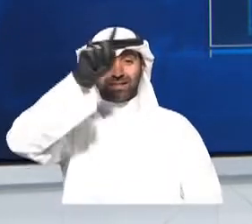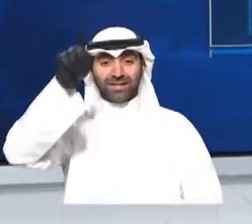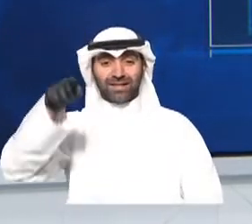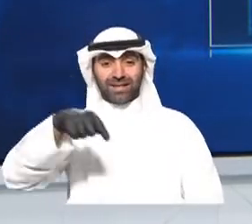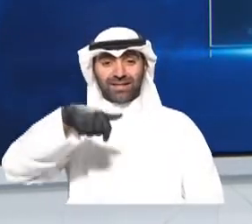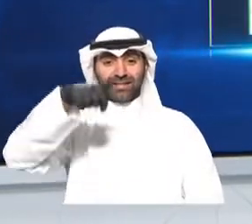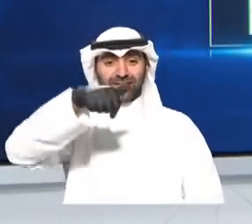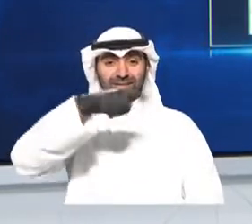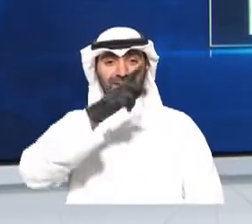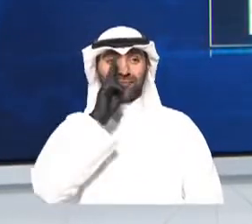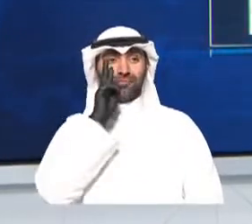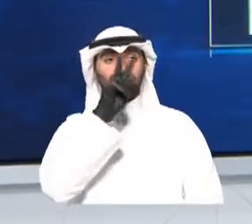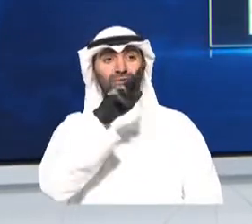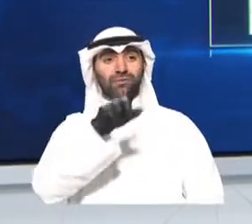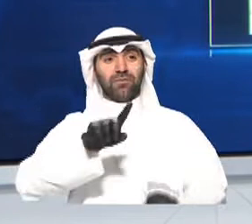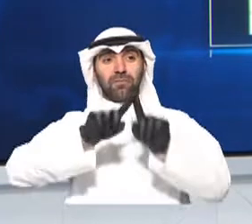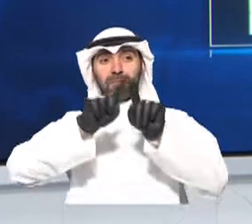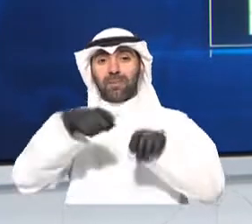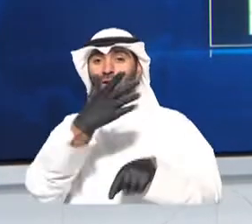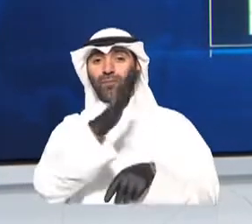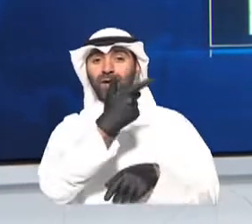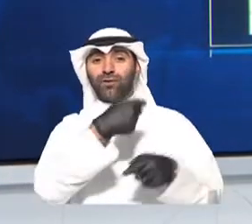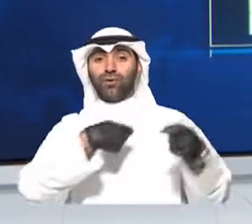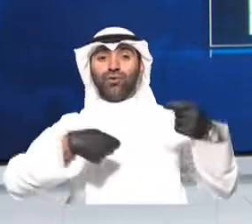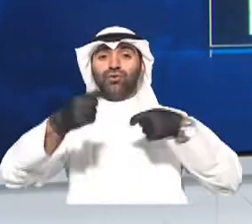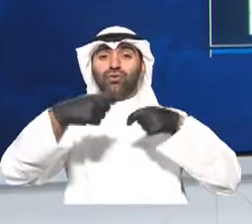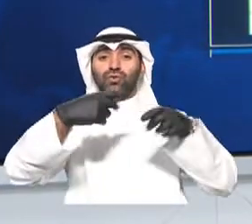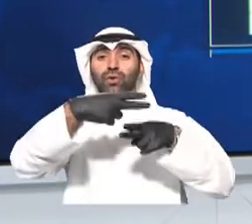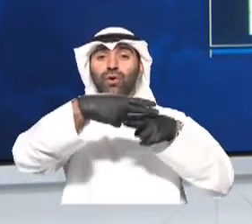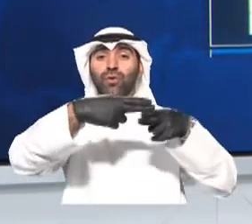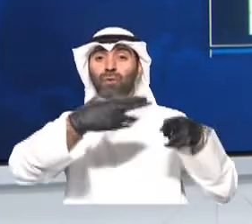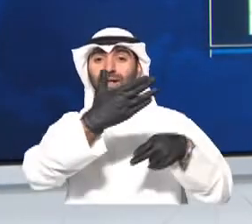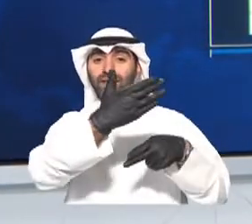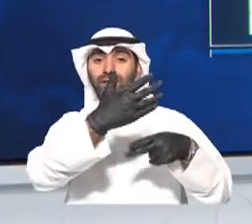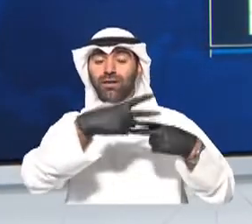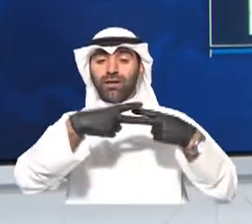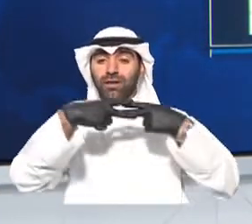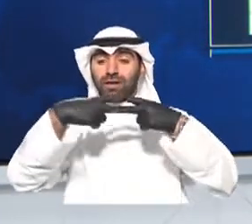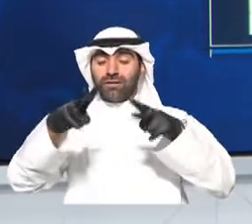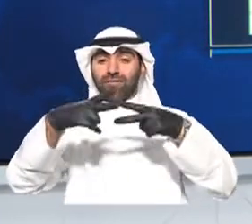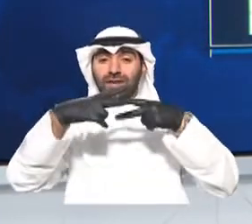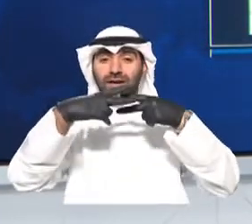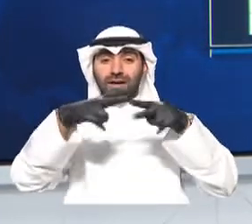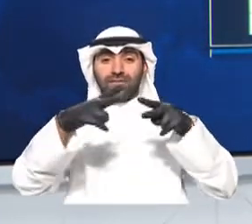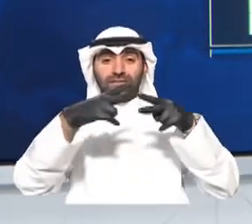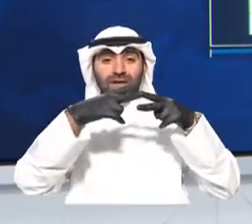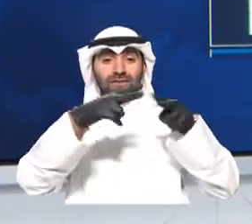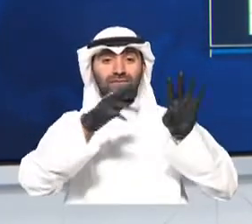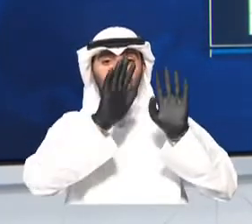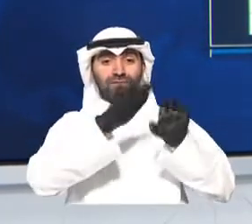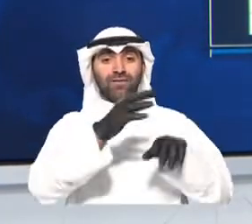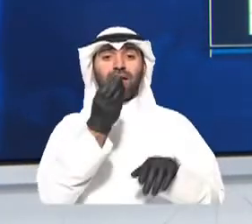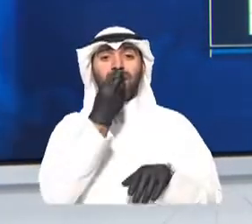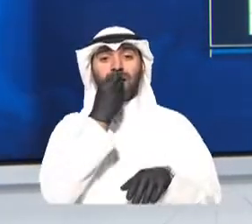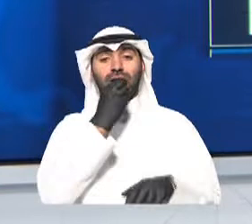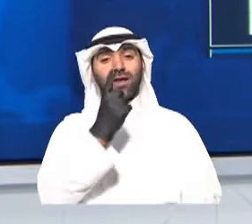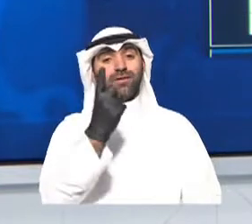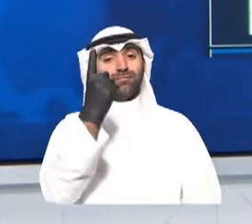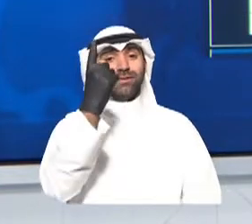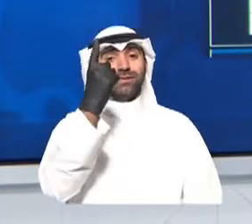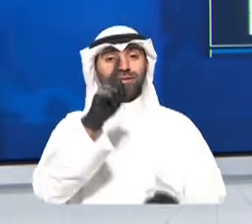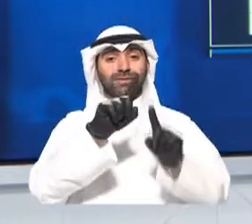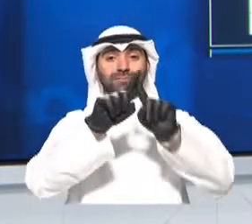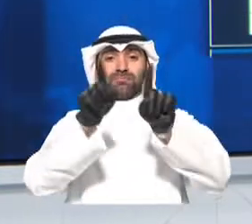للدخول إلى المحال التي تندرج أنشطتها تحت قائمة المواد الغذائية، ويتم تنظيم عملية الدخول إلى السوق